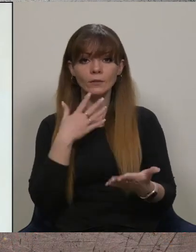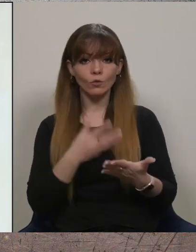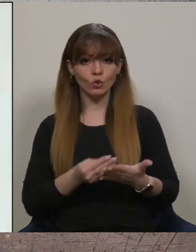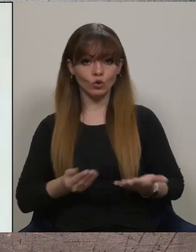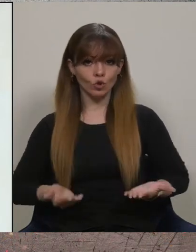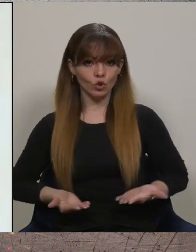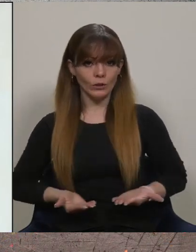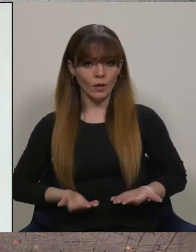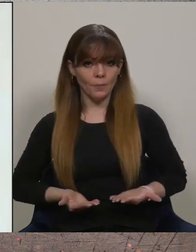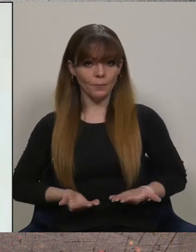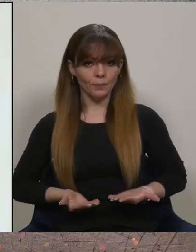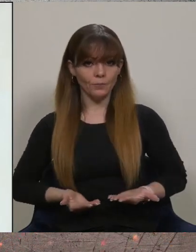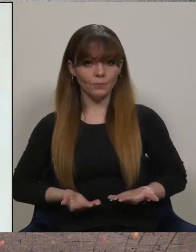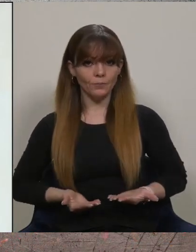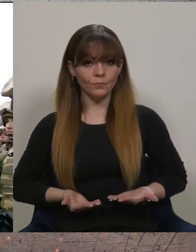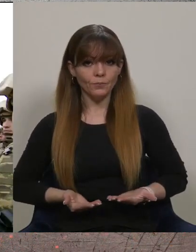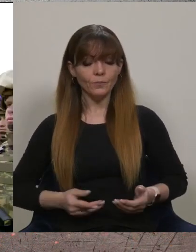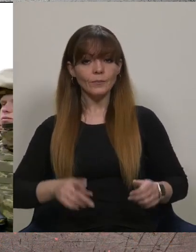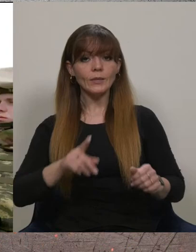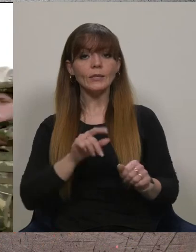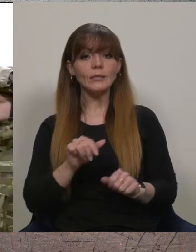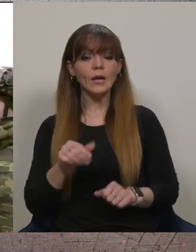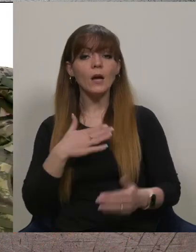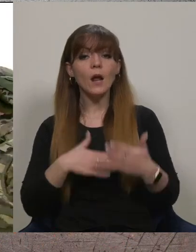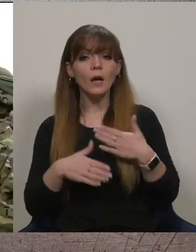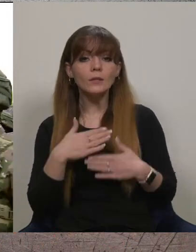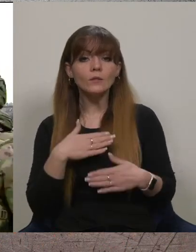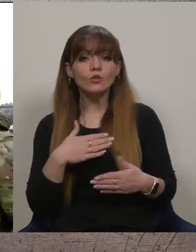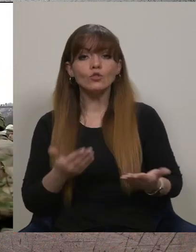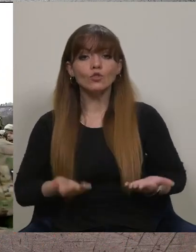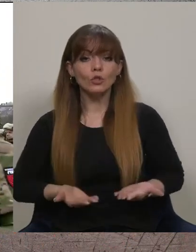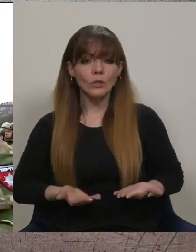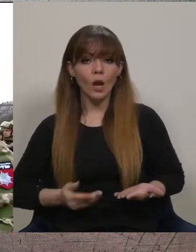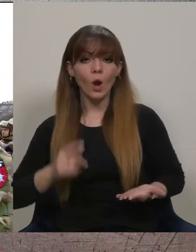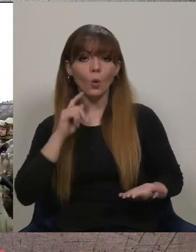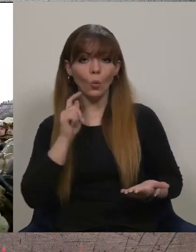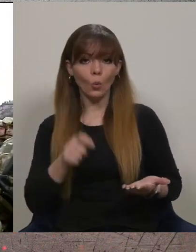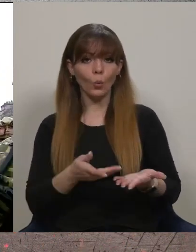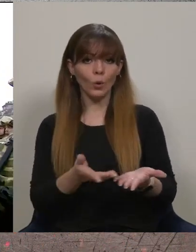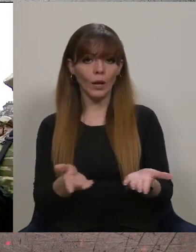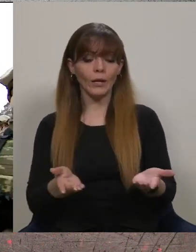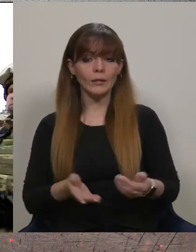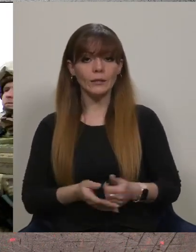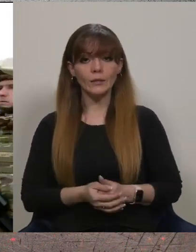життя заради життя України.